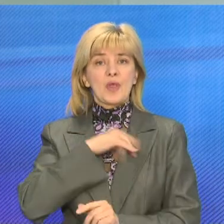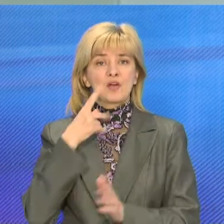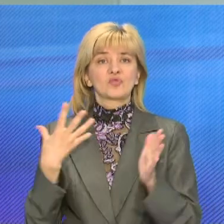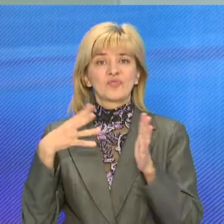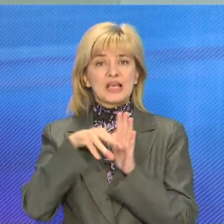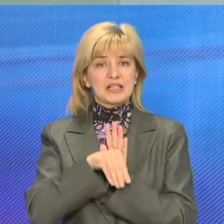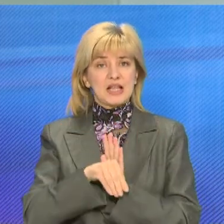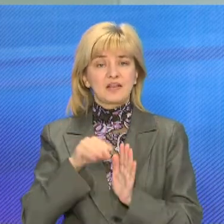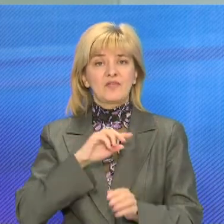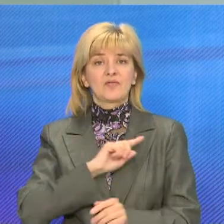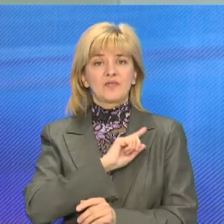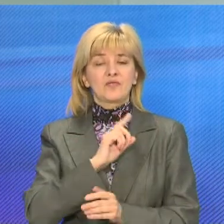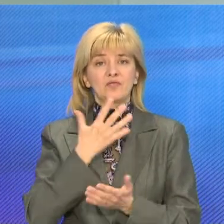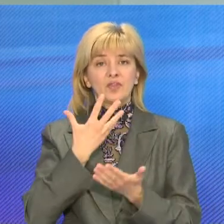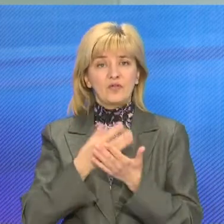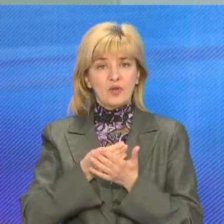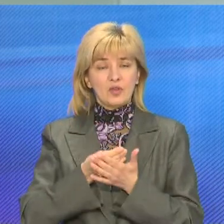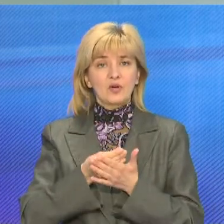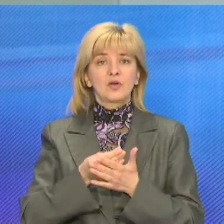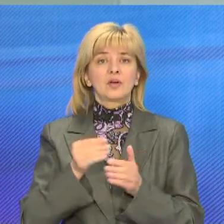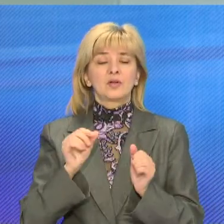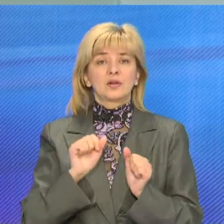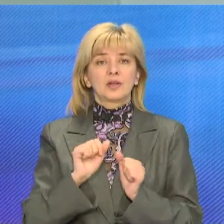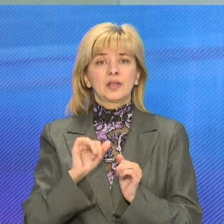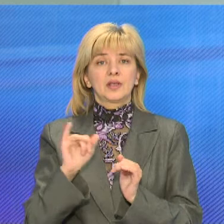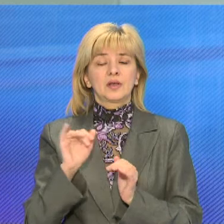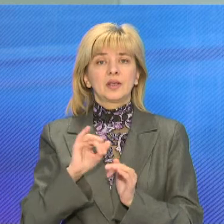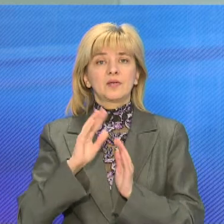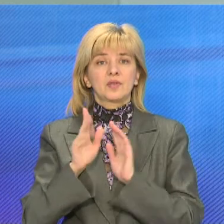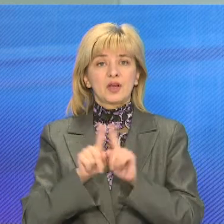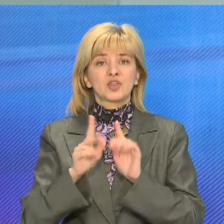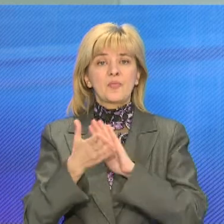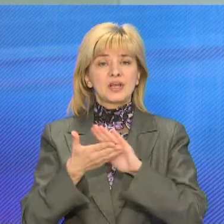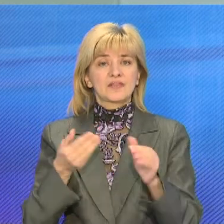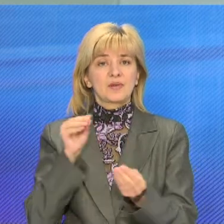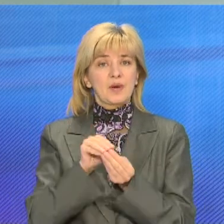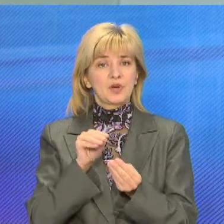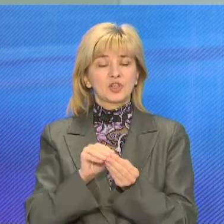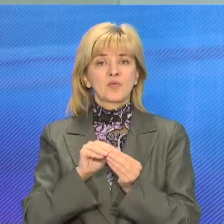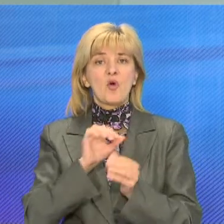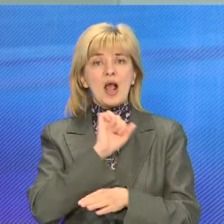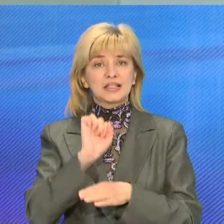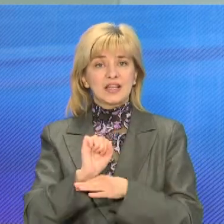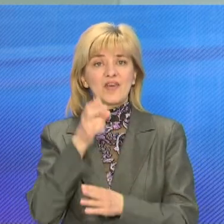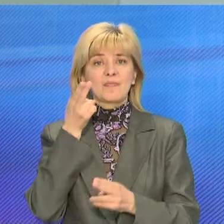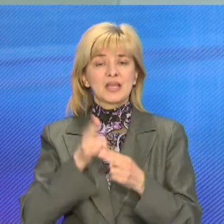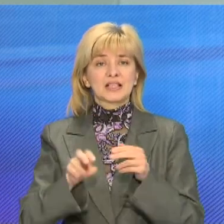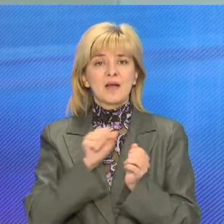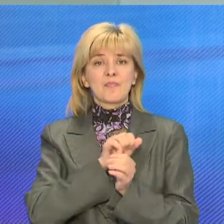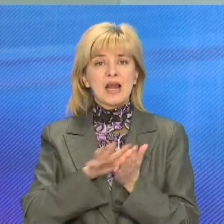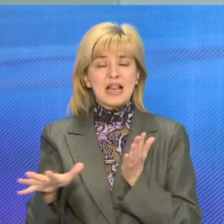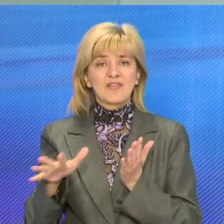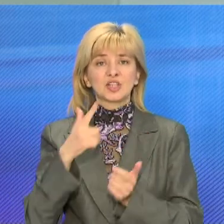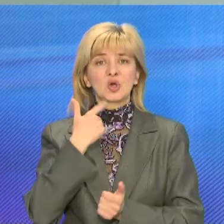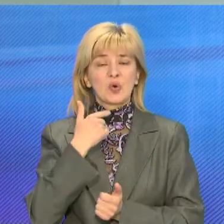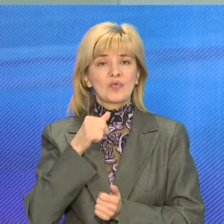и продолжает носить лепту, призывая стороны остановиться и перестать проливать кровь мирного населения